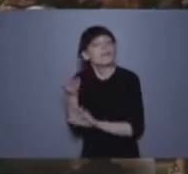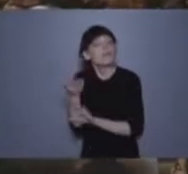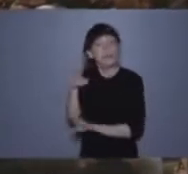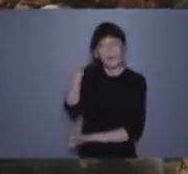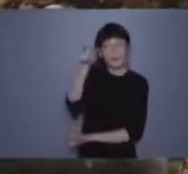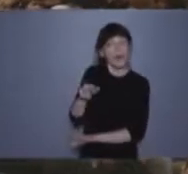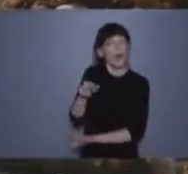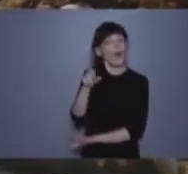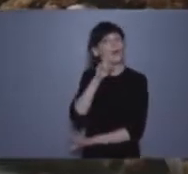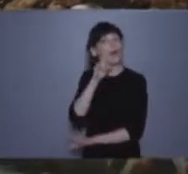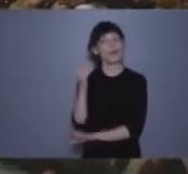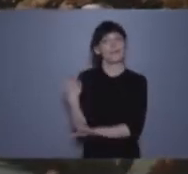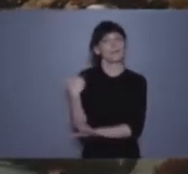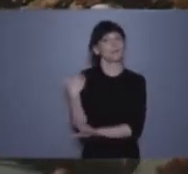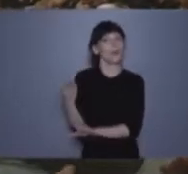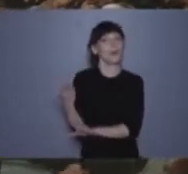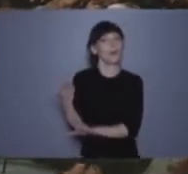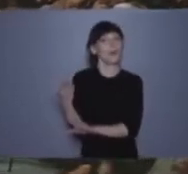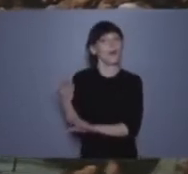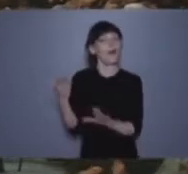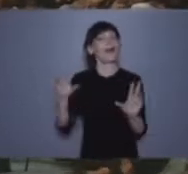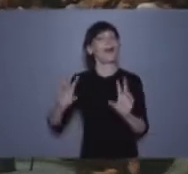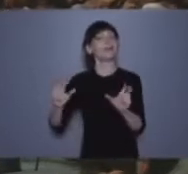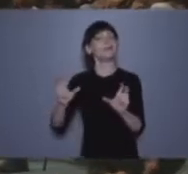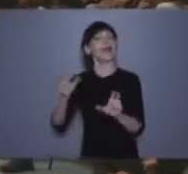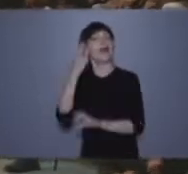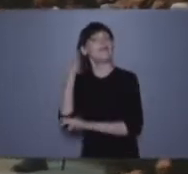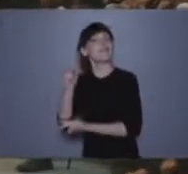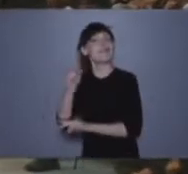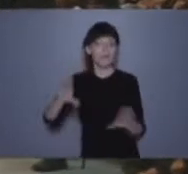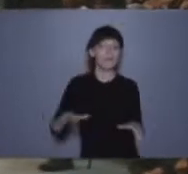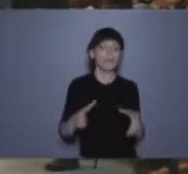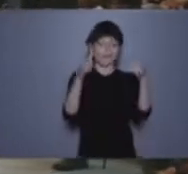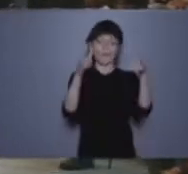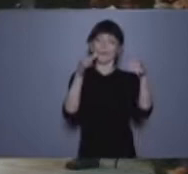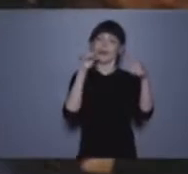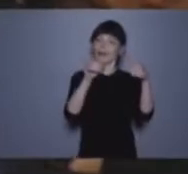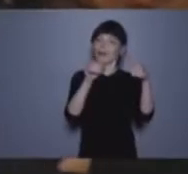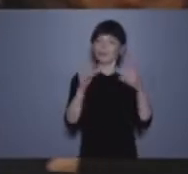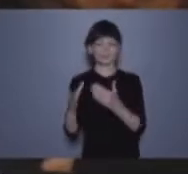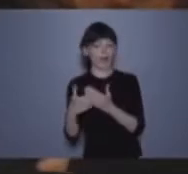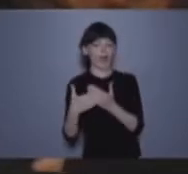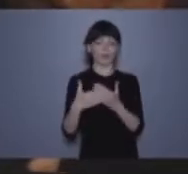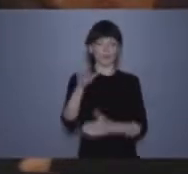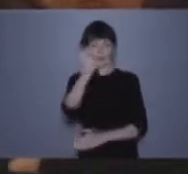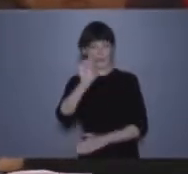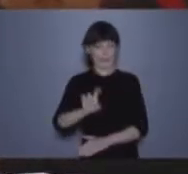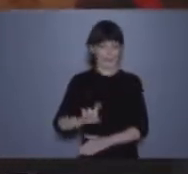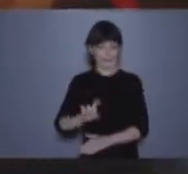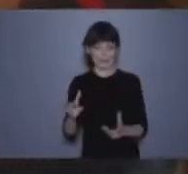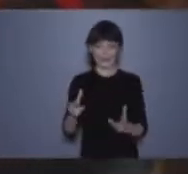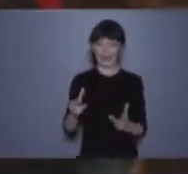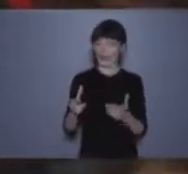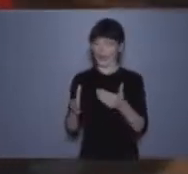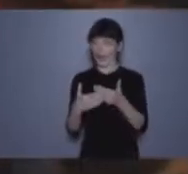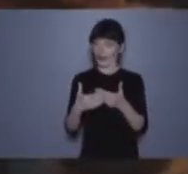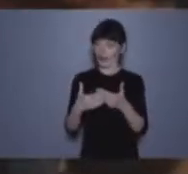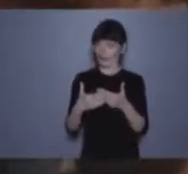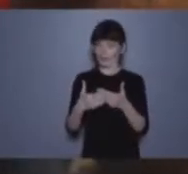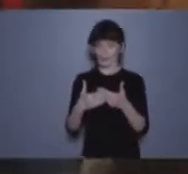centrale nucléaire qui est sur une faille sismique et en dessous du niveau d'eau de l'endroit où ils refroidissent. Eh bien, ça ne lui pose pas de problème. Eh bien, moi si. Moi